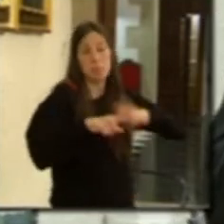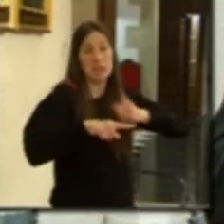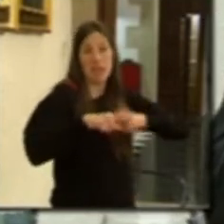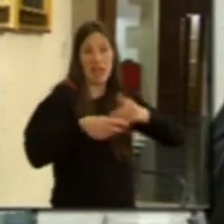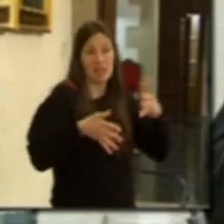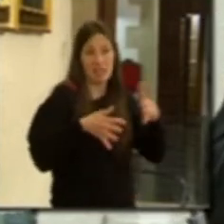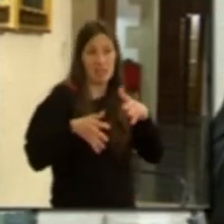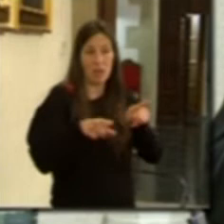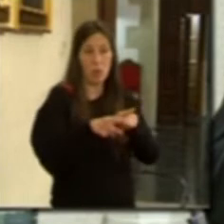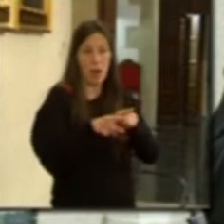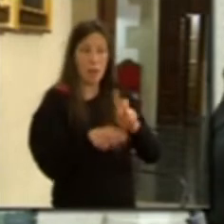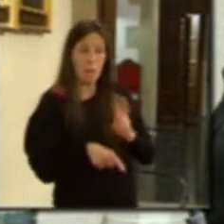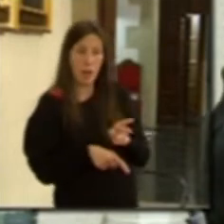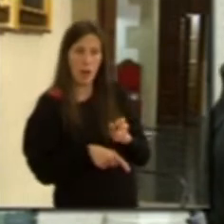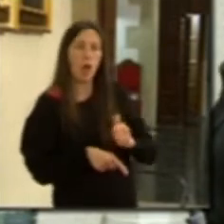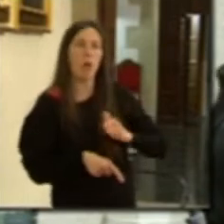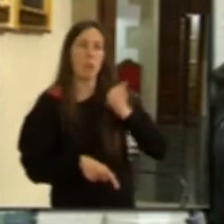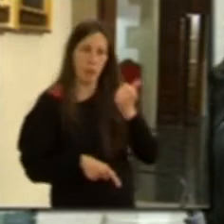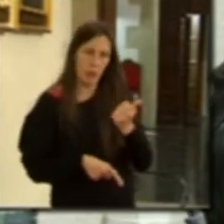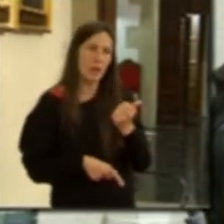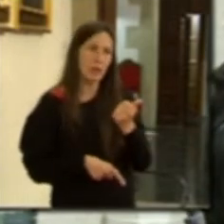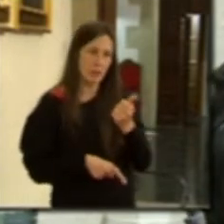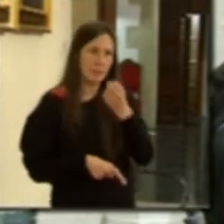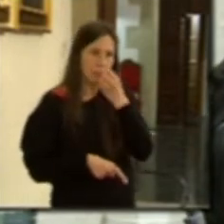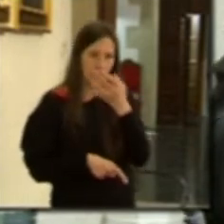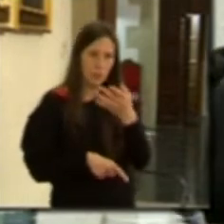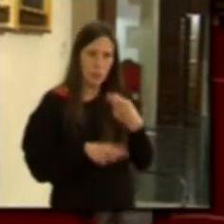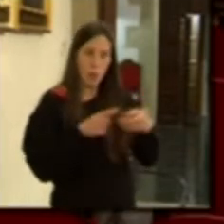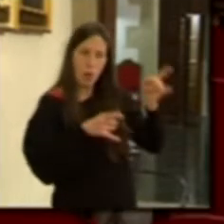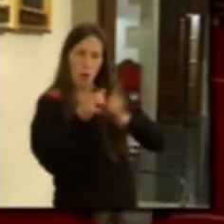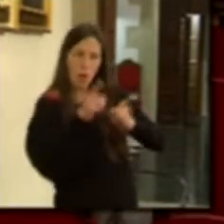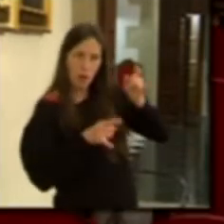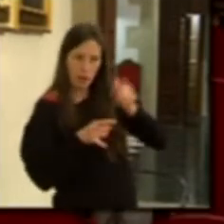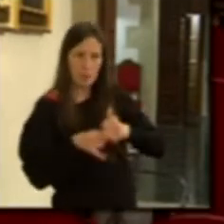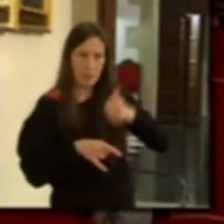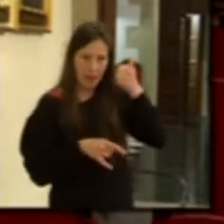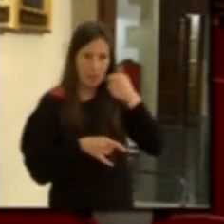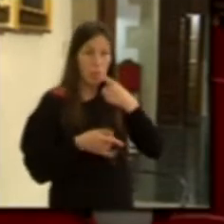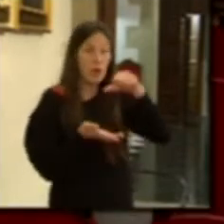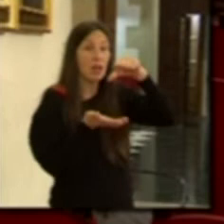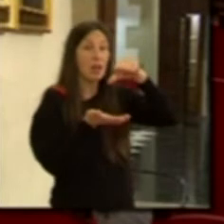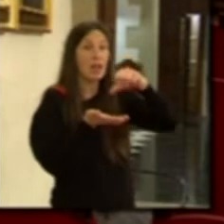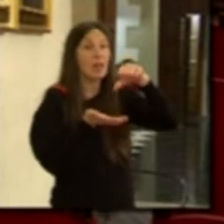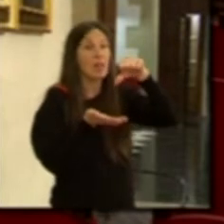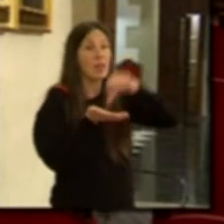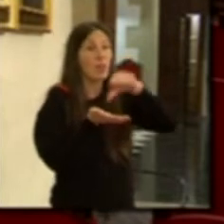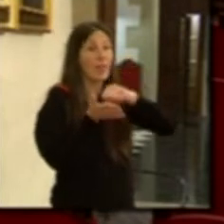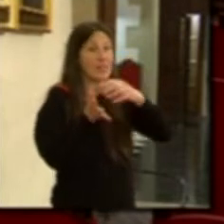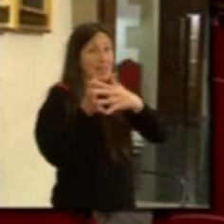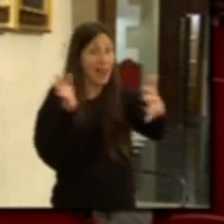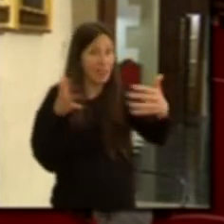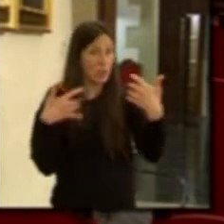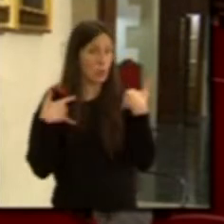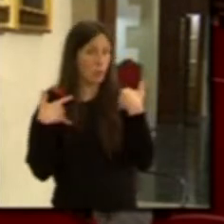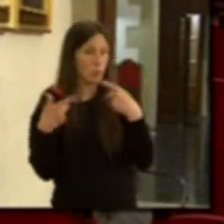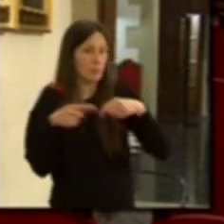tenen una oportunitat aquí, perquè tenen atractius diferents. Si les ciutats grans han de patir, pot ser que les mitjanes aquí tinguin